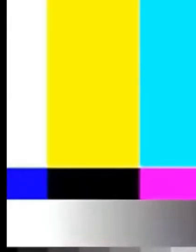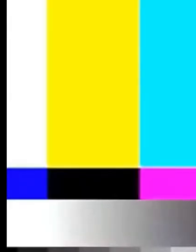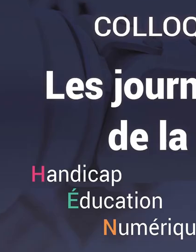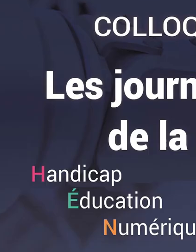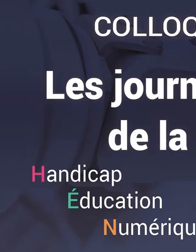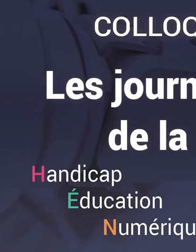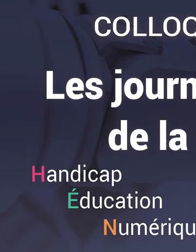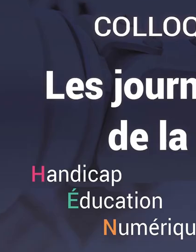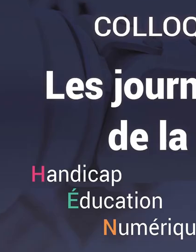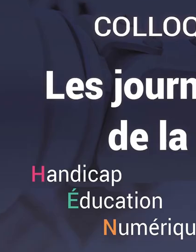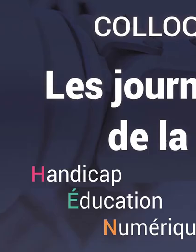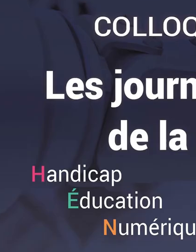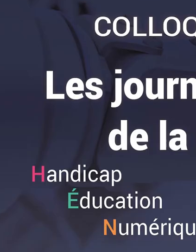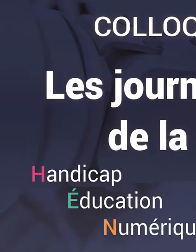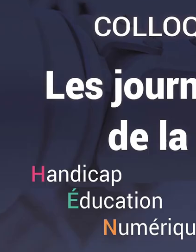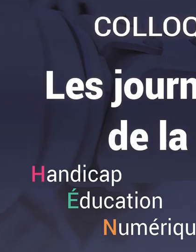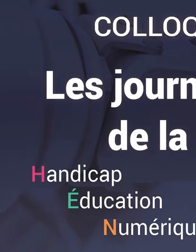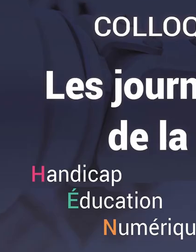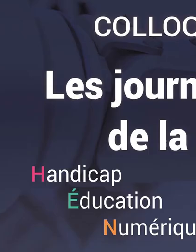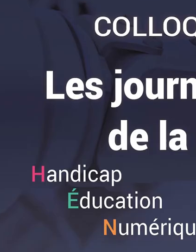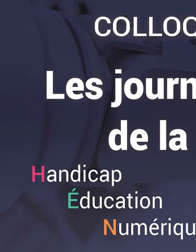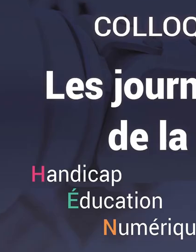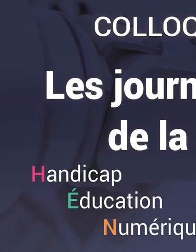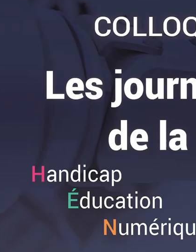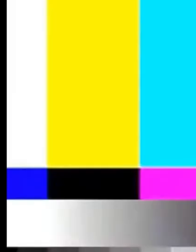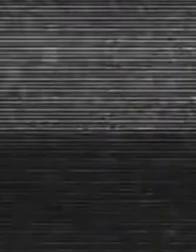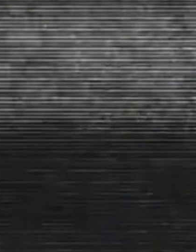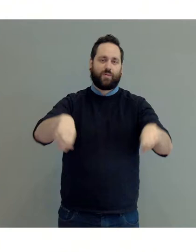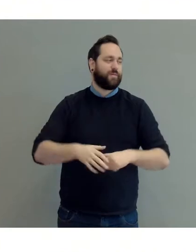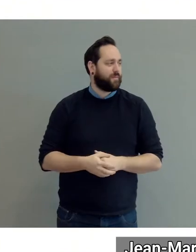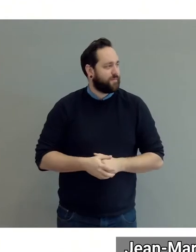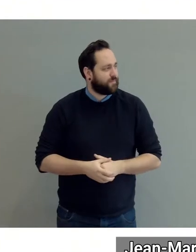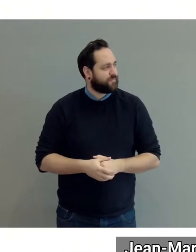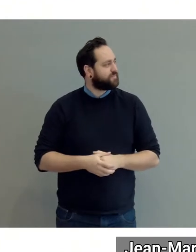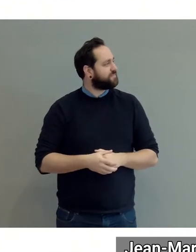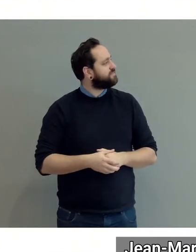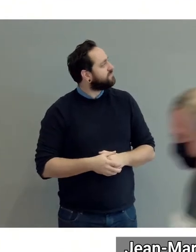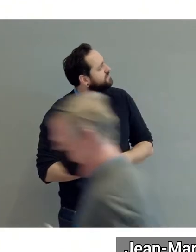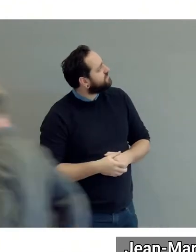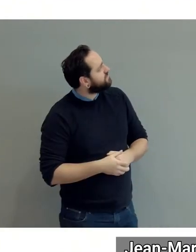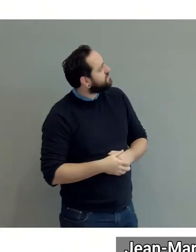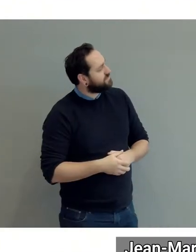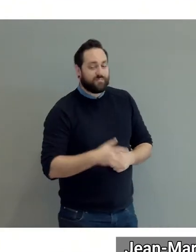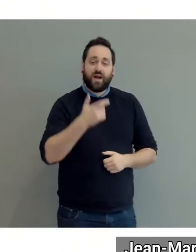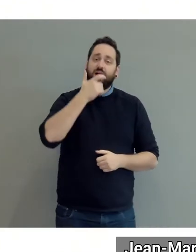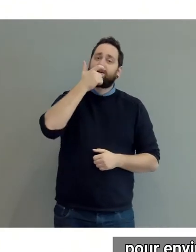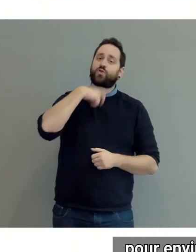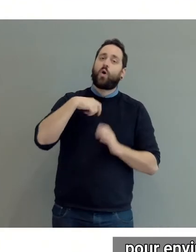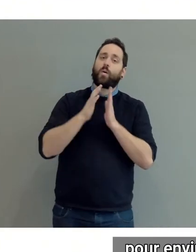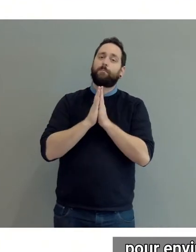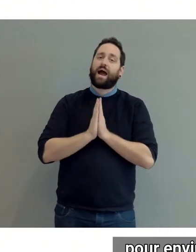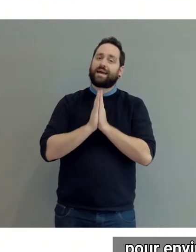Jean-Marie, nous vous laissons la parole